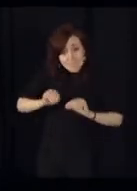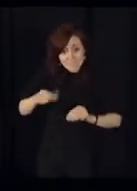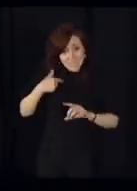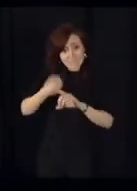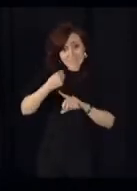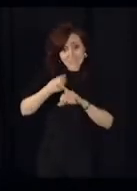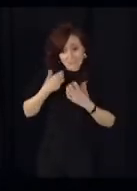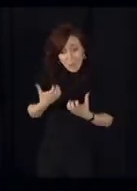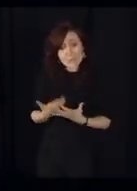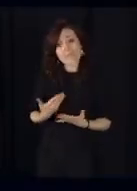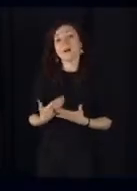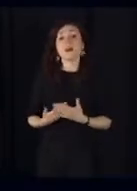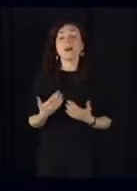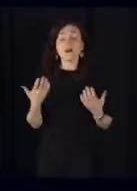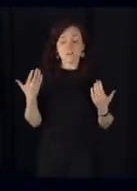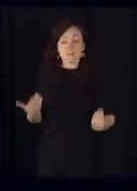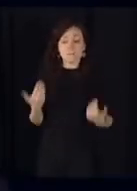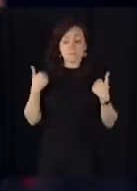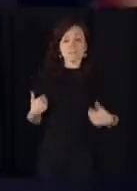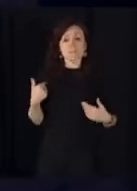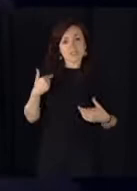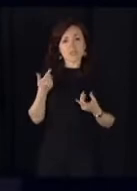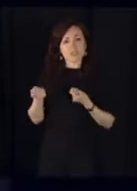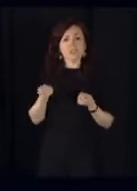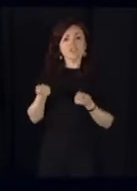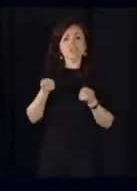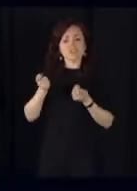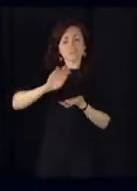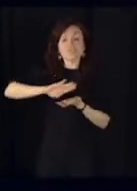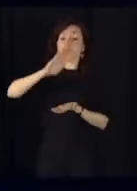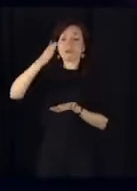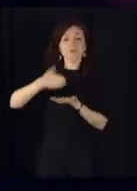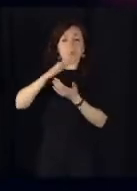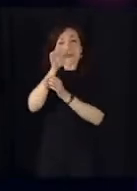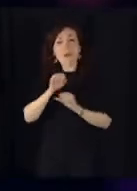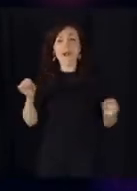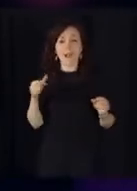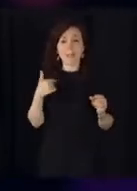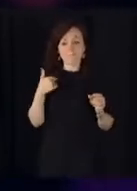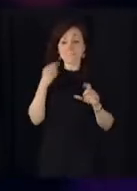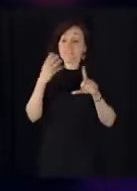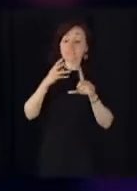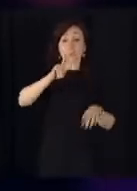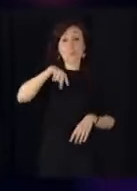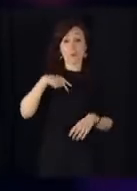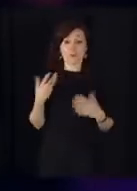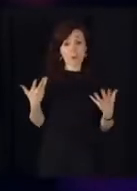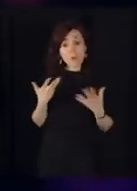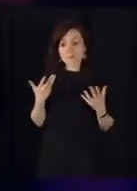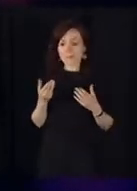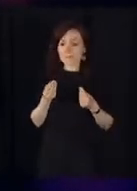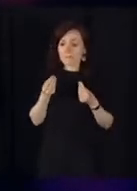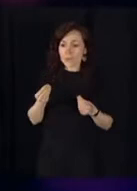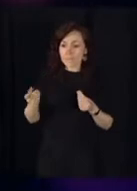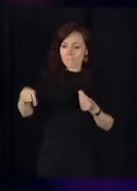Aujourd'hui, ma mission en tant que dirigeante d'une très très belle fondation, c'est de permettre aux autres de s'engager.